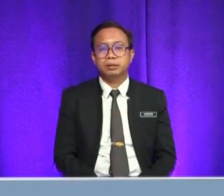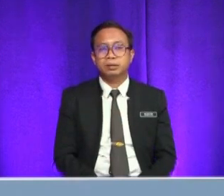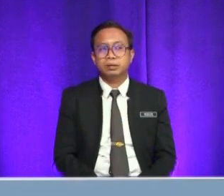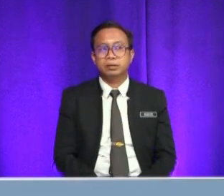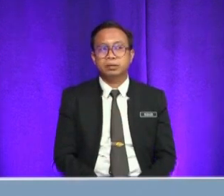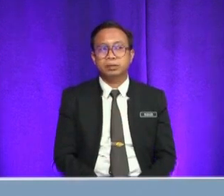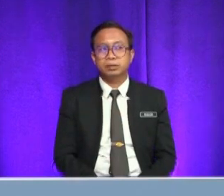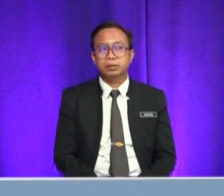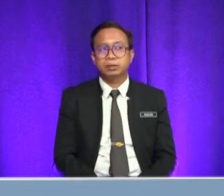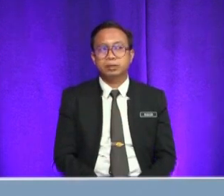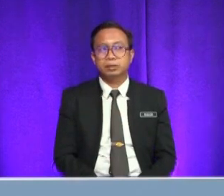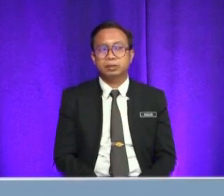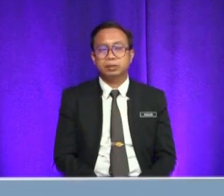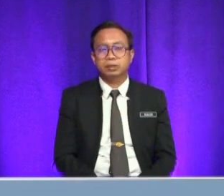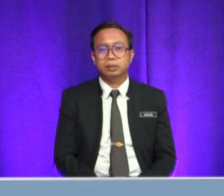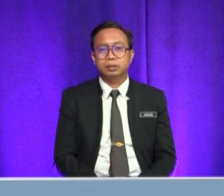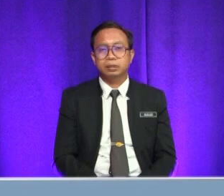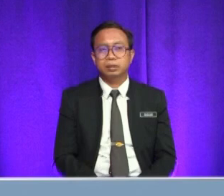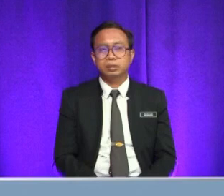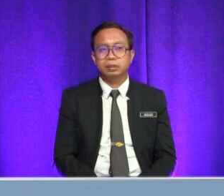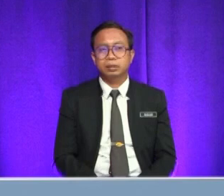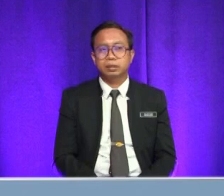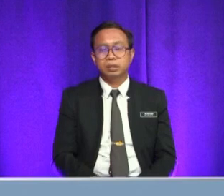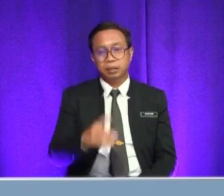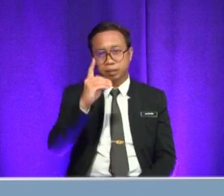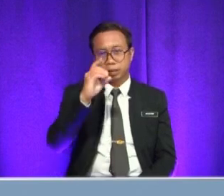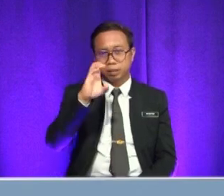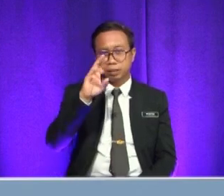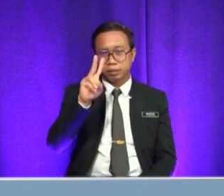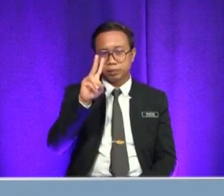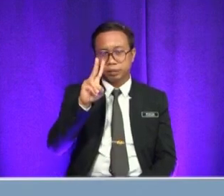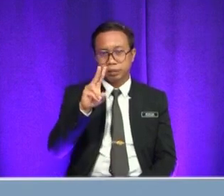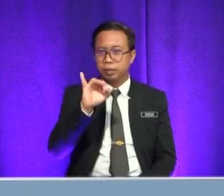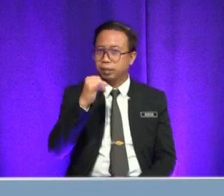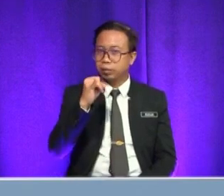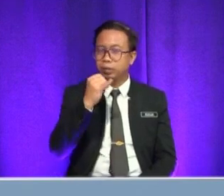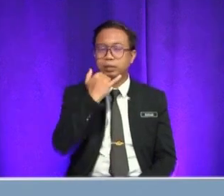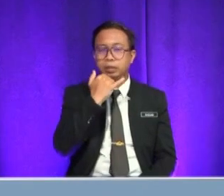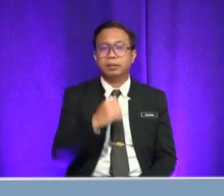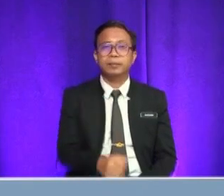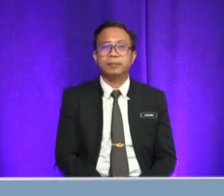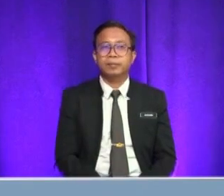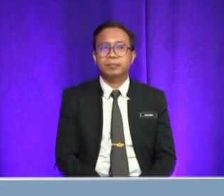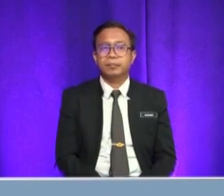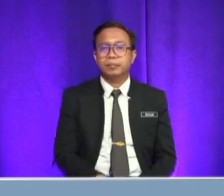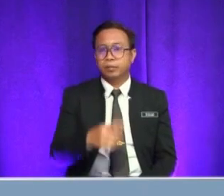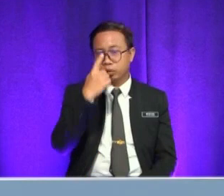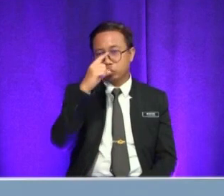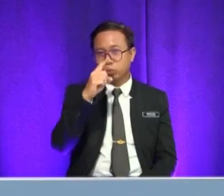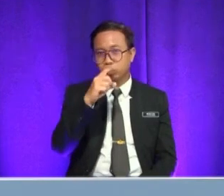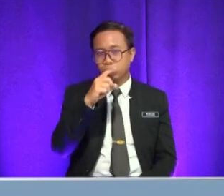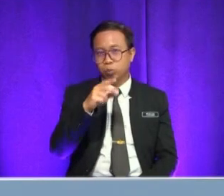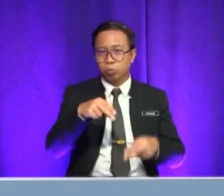punya Apa? Dekat di CV tu masa awak dekat Solihin. di CV tu kan? Di CV tu untuk ukur apa